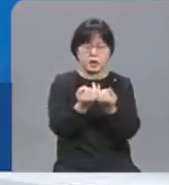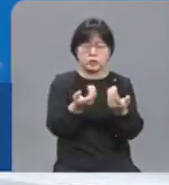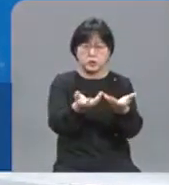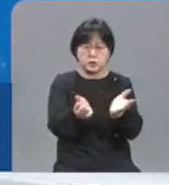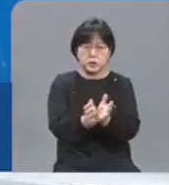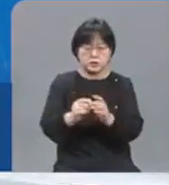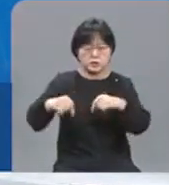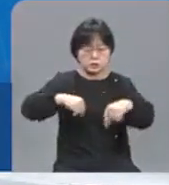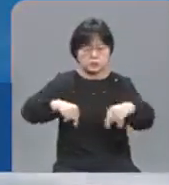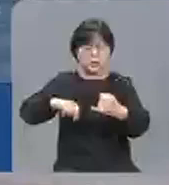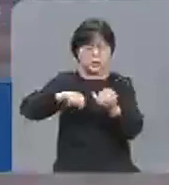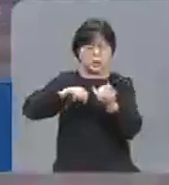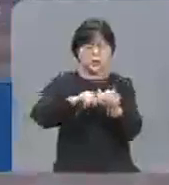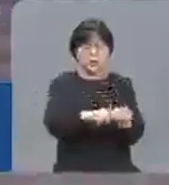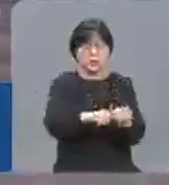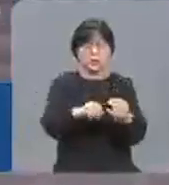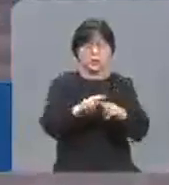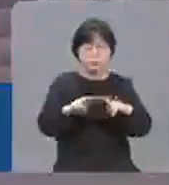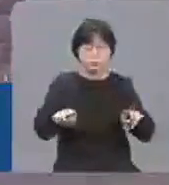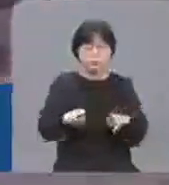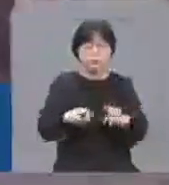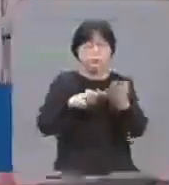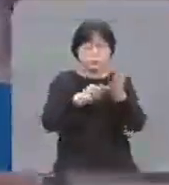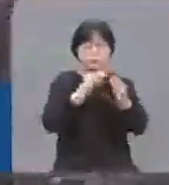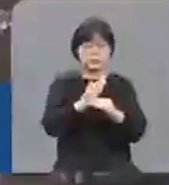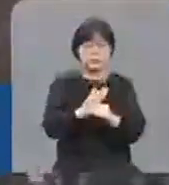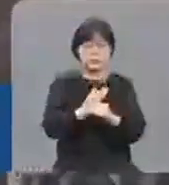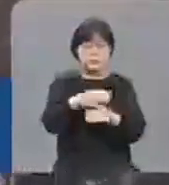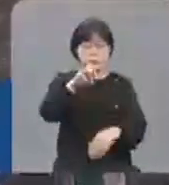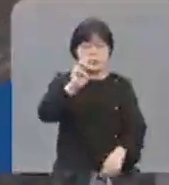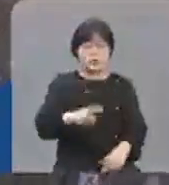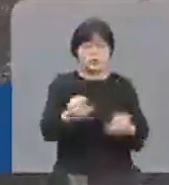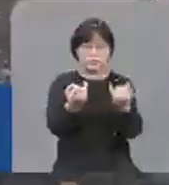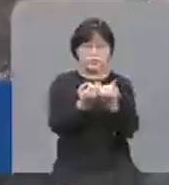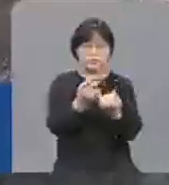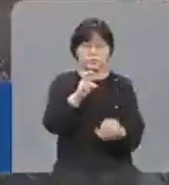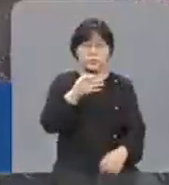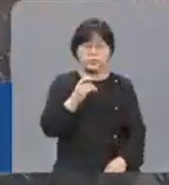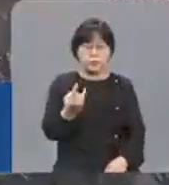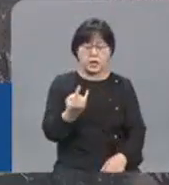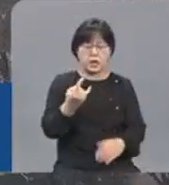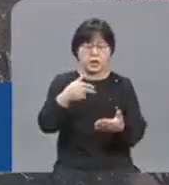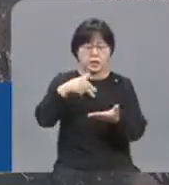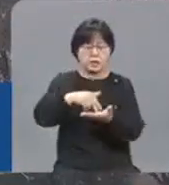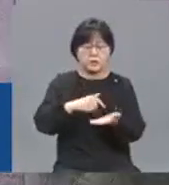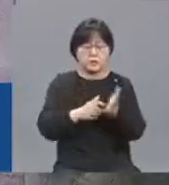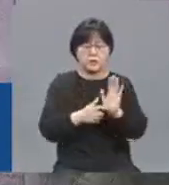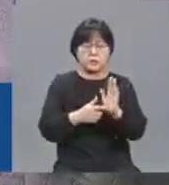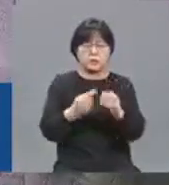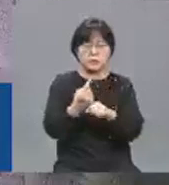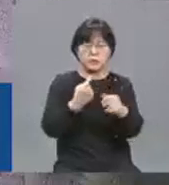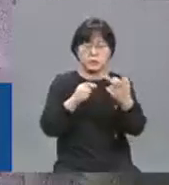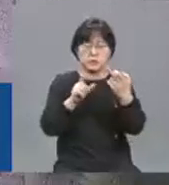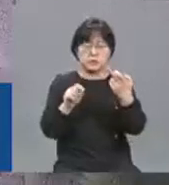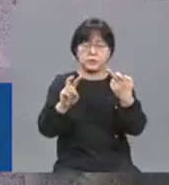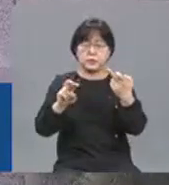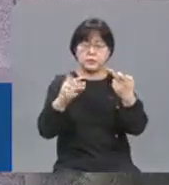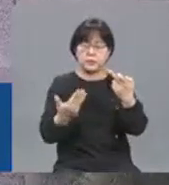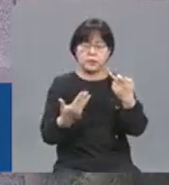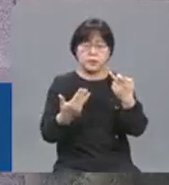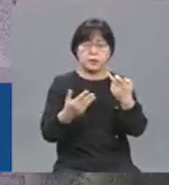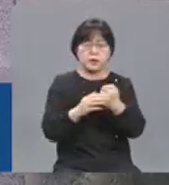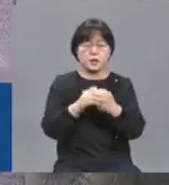정치권이 징계를 취소할 것을 촉구했습니다 광주 여성 민우회는 성명서를 내고 지난해 12월 28일